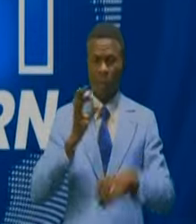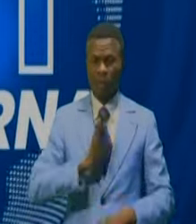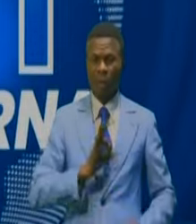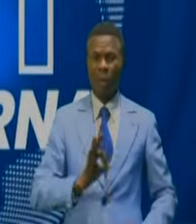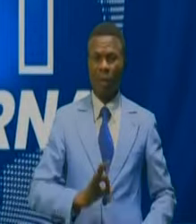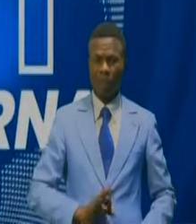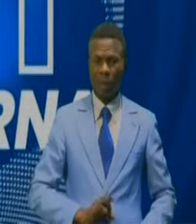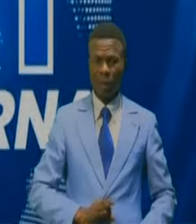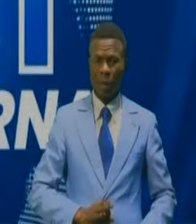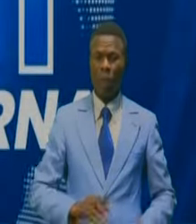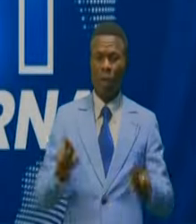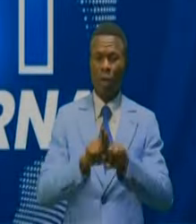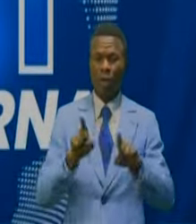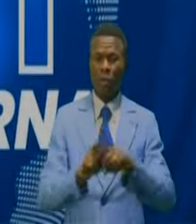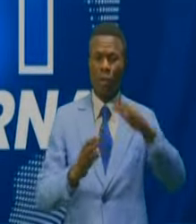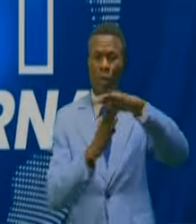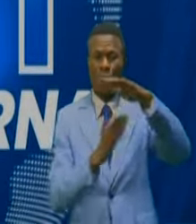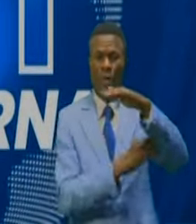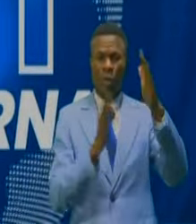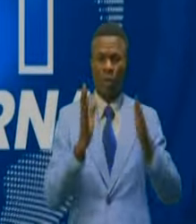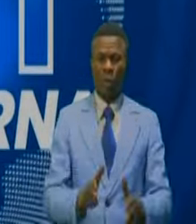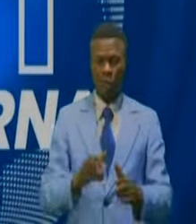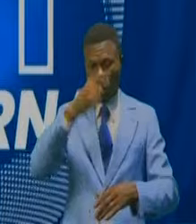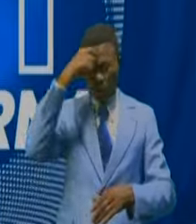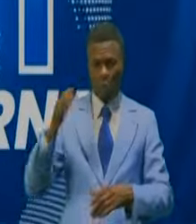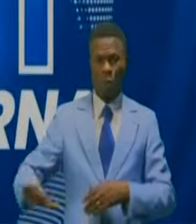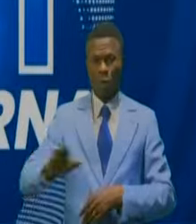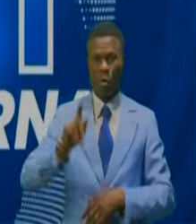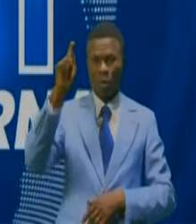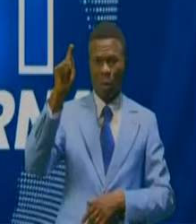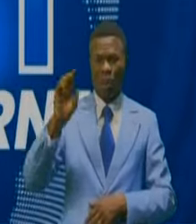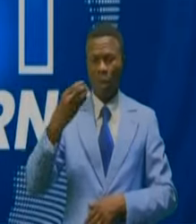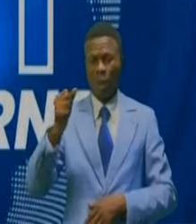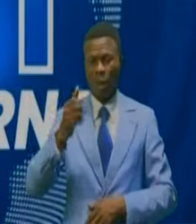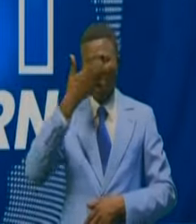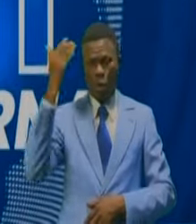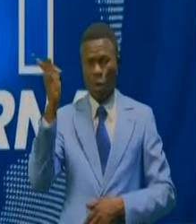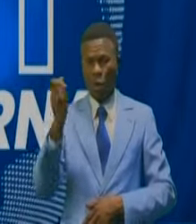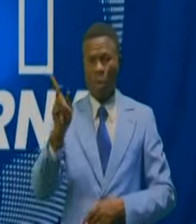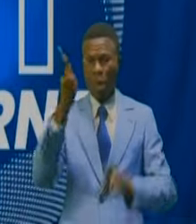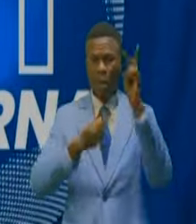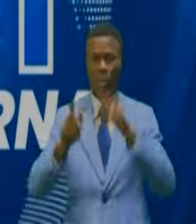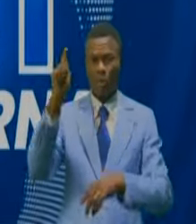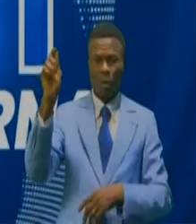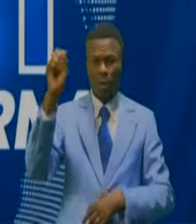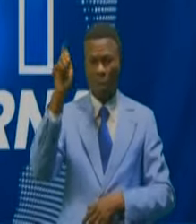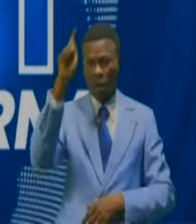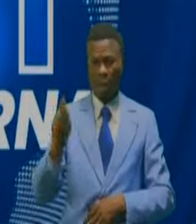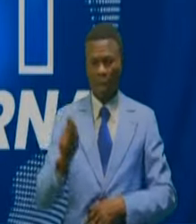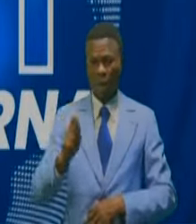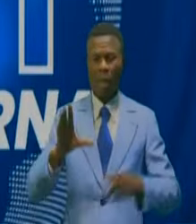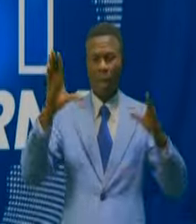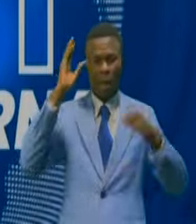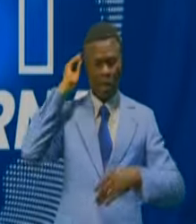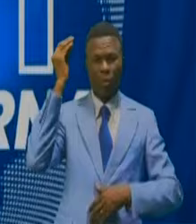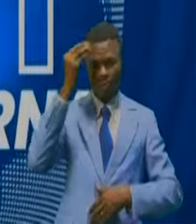Félix-Antoine Tshisekedi en tant que facilitateur dans la crise tchadienne ne laisse pas indifférent le peuple du Tchad. Il dit toute sa reconnaissance. Le